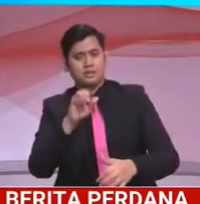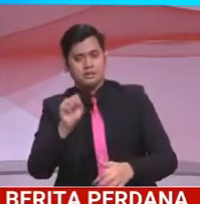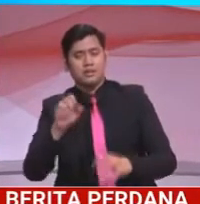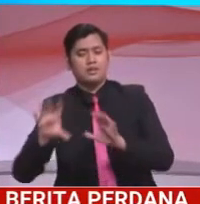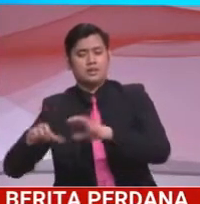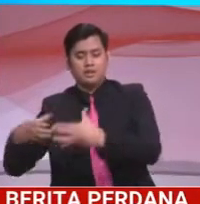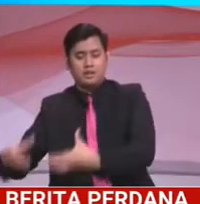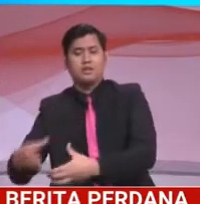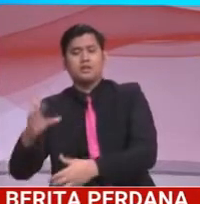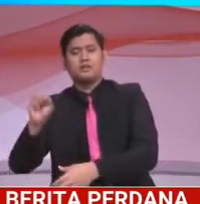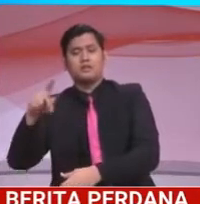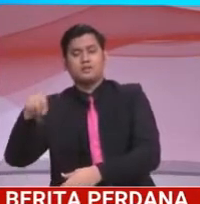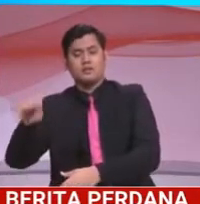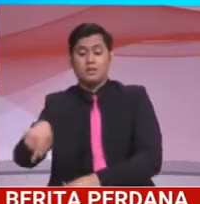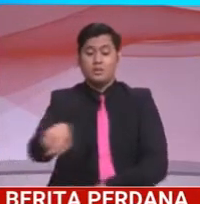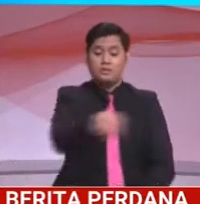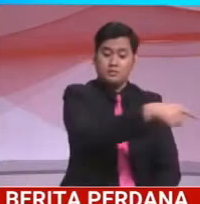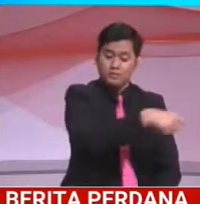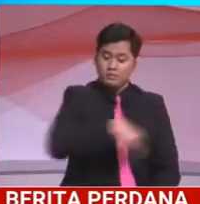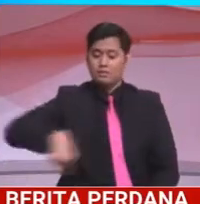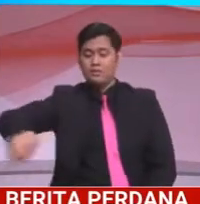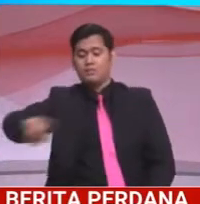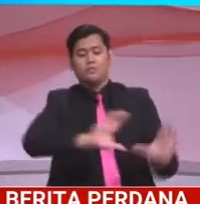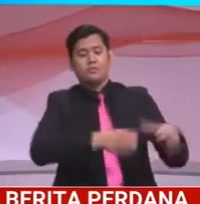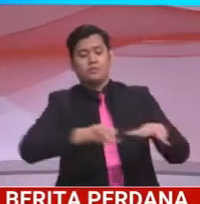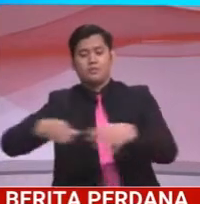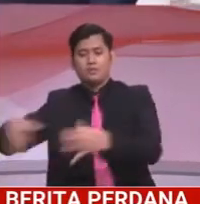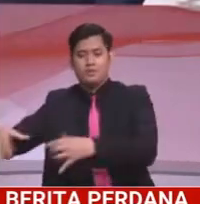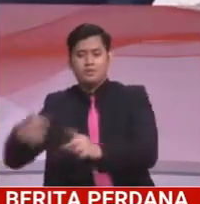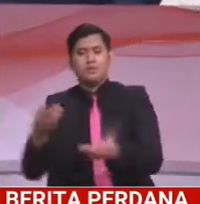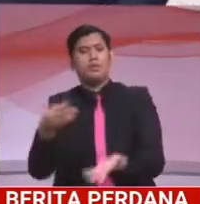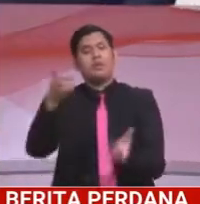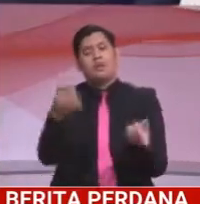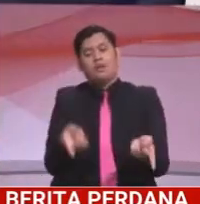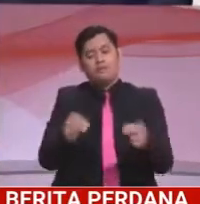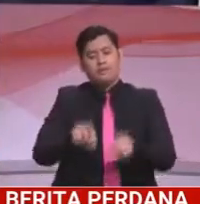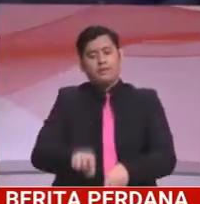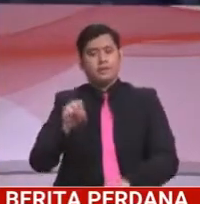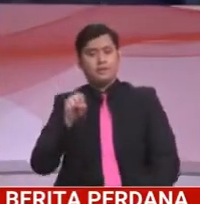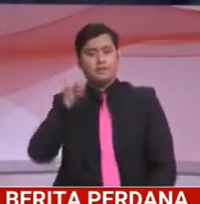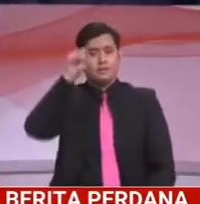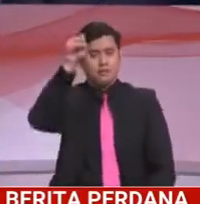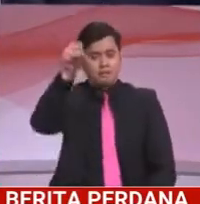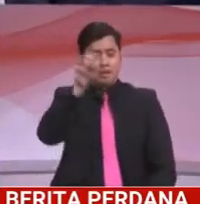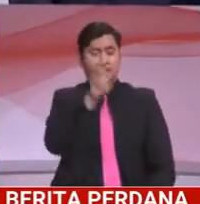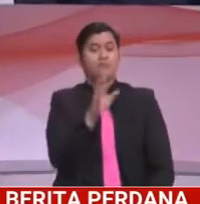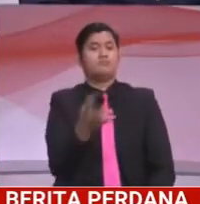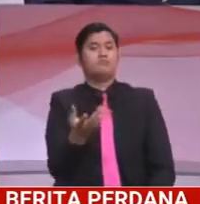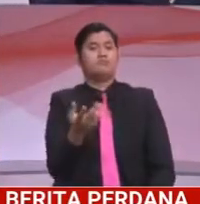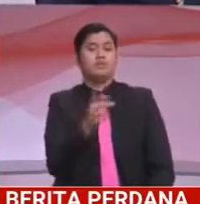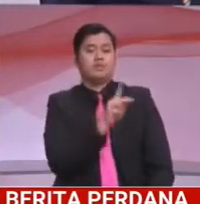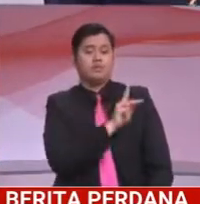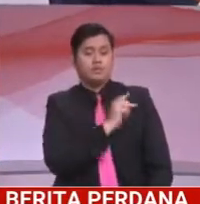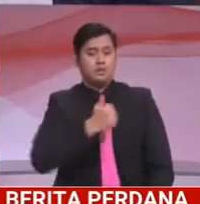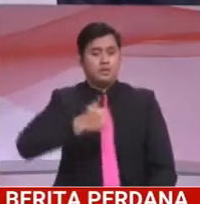kesemuanya di Sabah ketua pengarah kesehatan transfer dokter nurhisam Abdullah menjelaskan sejumlah